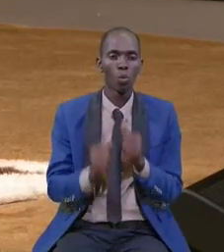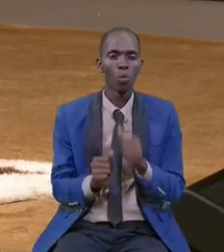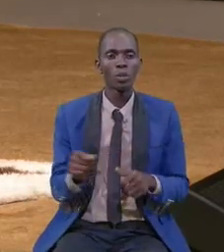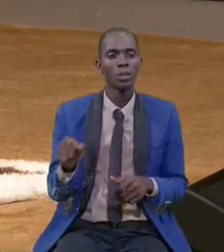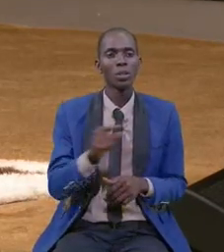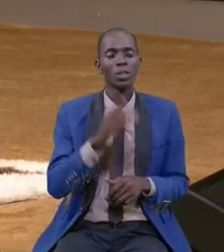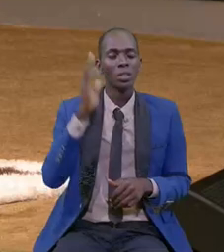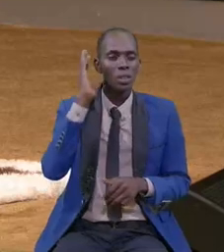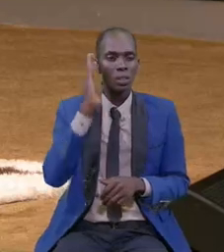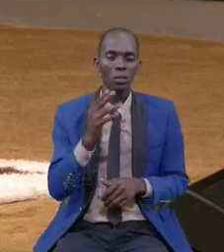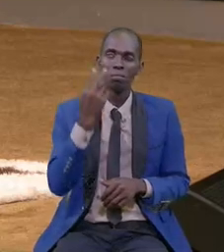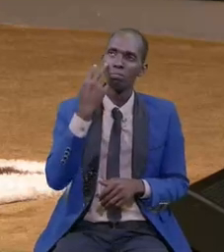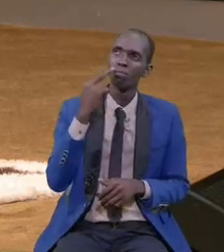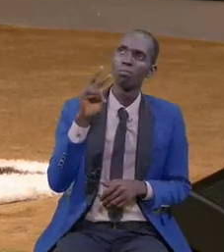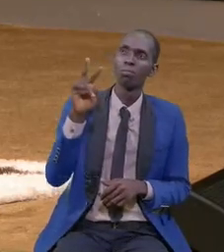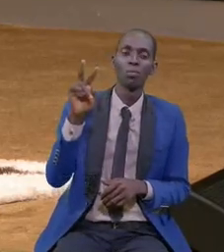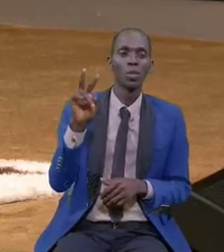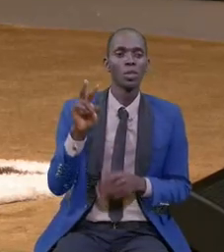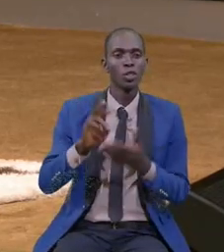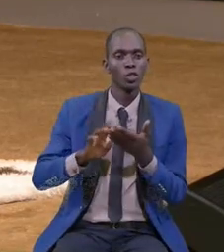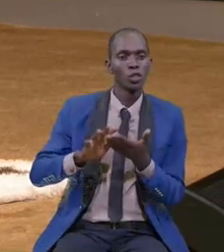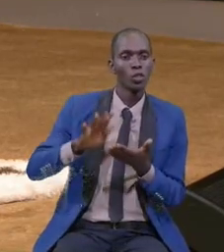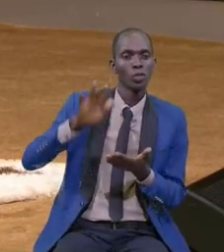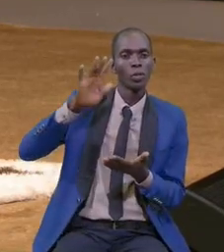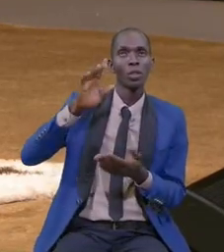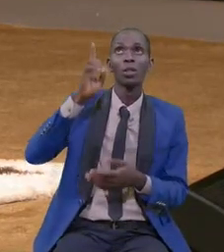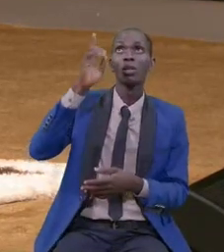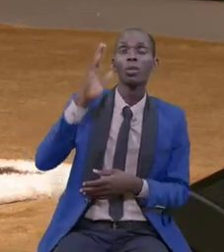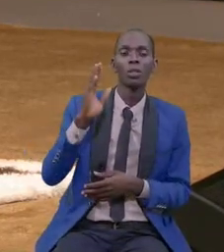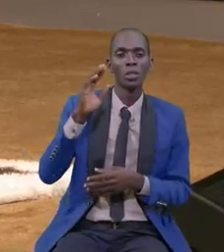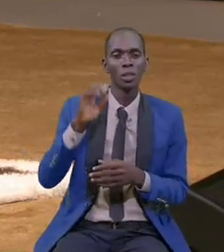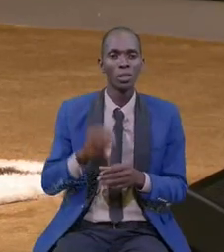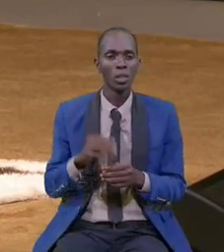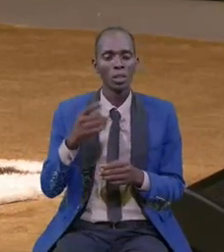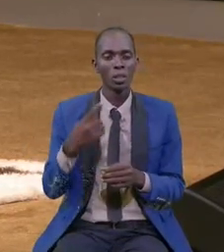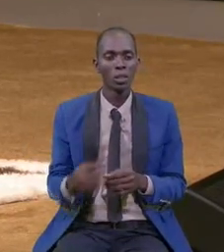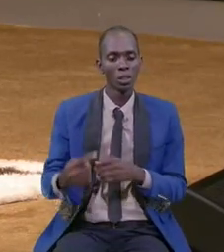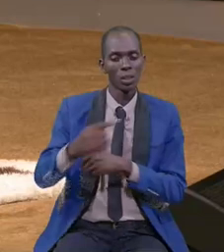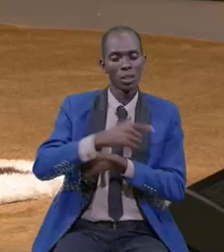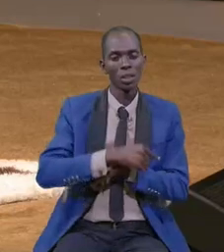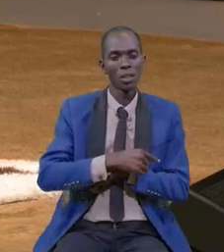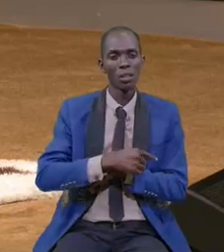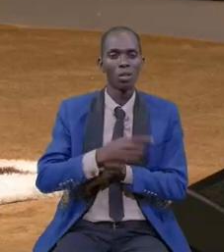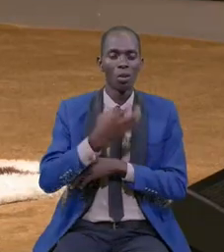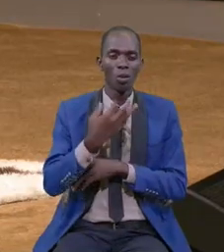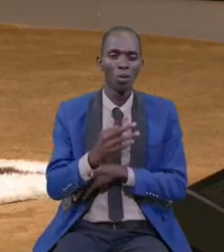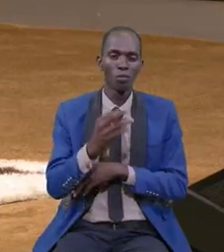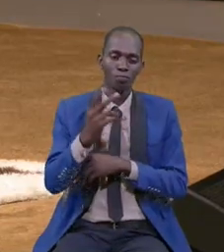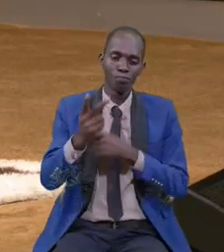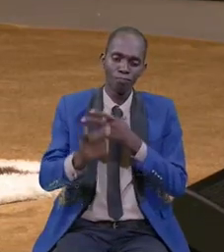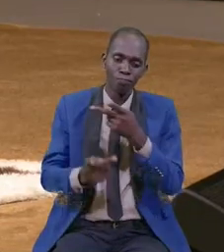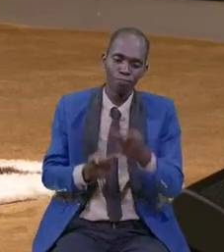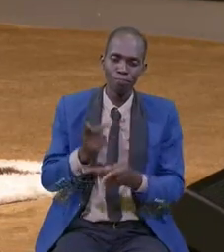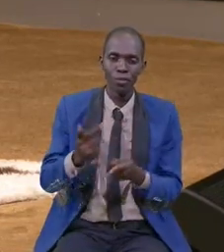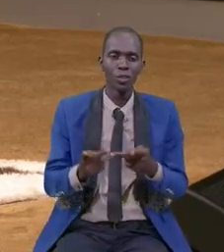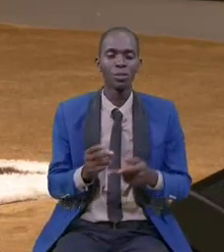et il remarquent vos bonnes œuvres et glorifie Dieu au jour où il les